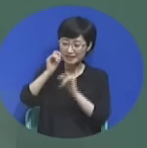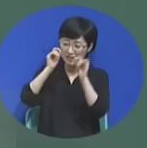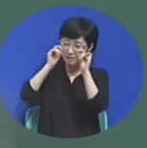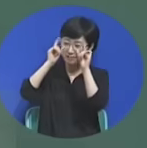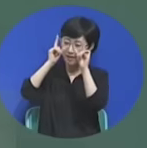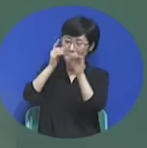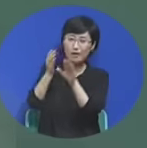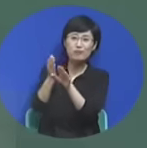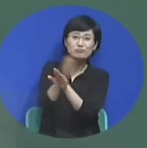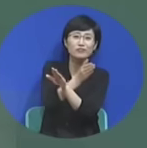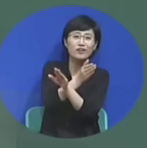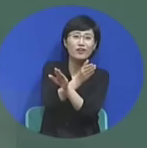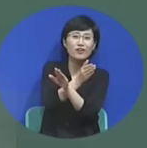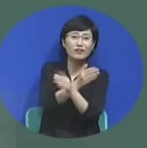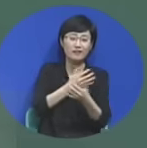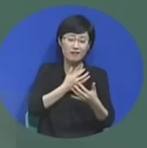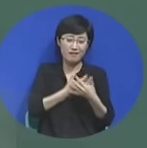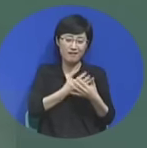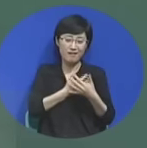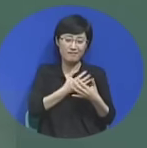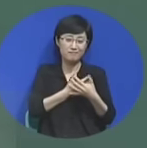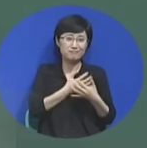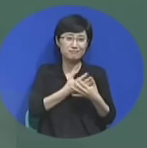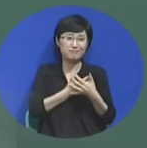뜨고부터 심장이 막 떨리기 시작했어요.